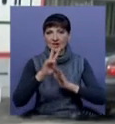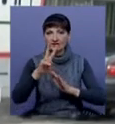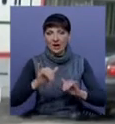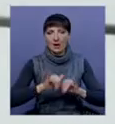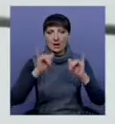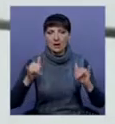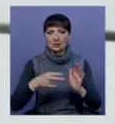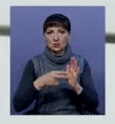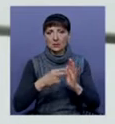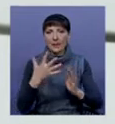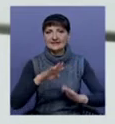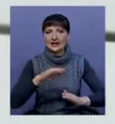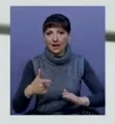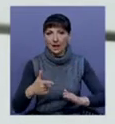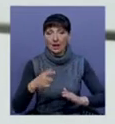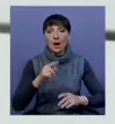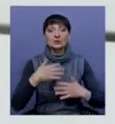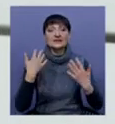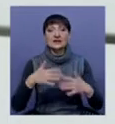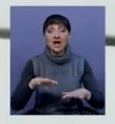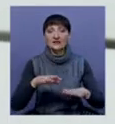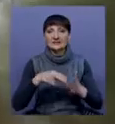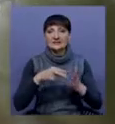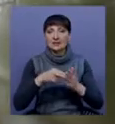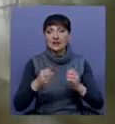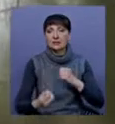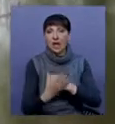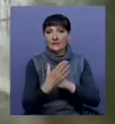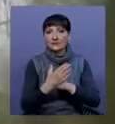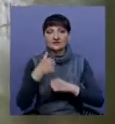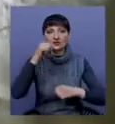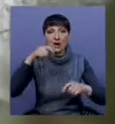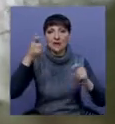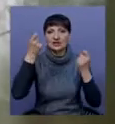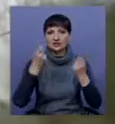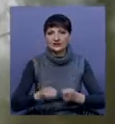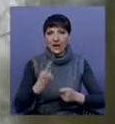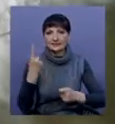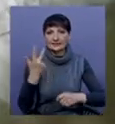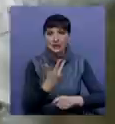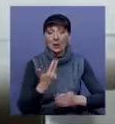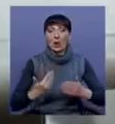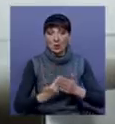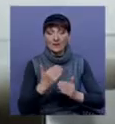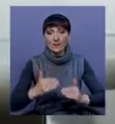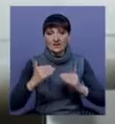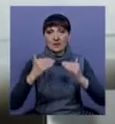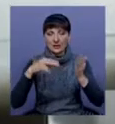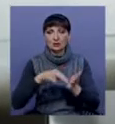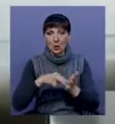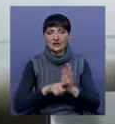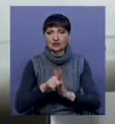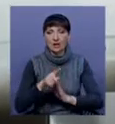на 5 тенге, несмотря на то, что потерявшая в цене нефть позавчера она подешевела почти на треть, снова начала подниматься в стоимости.